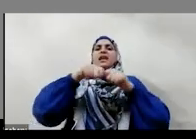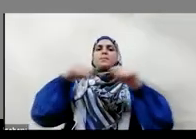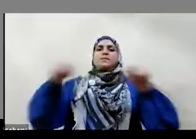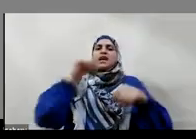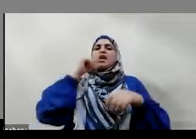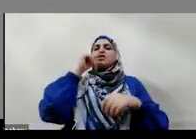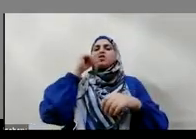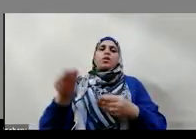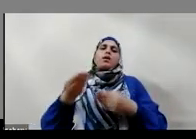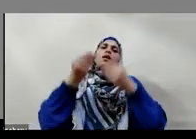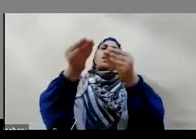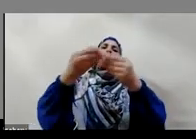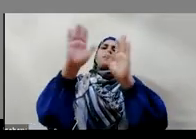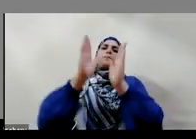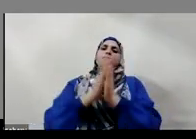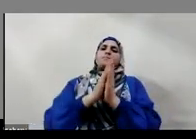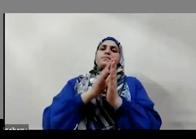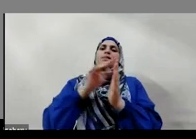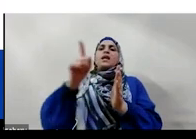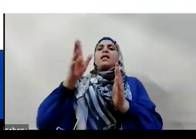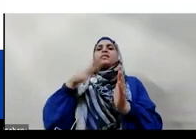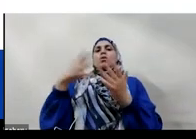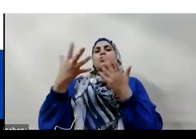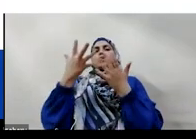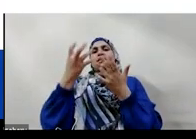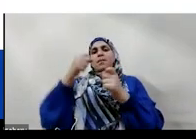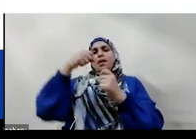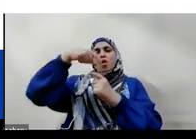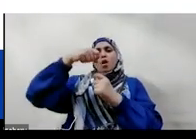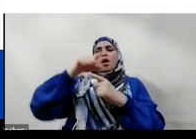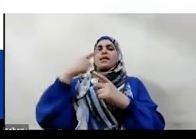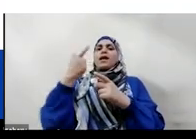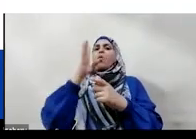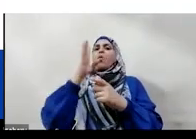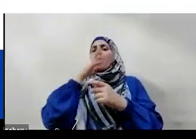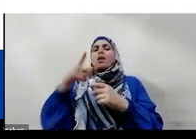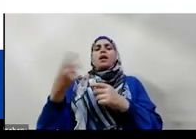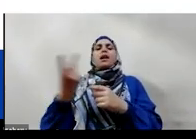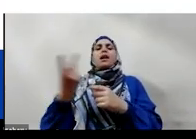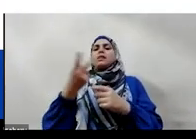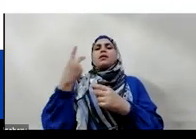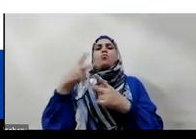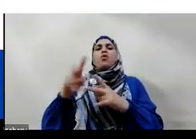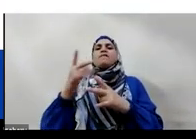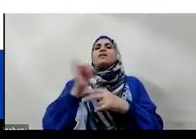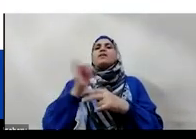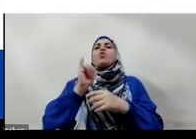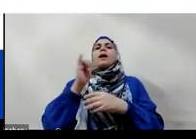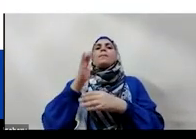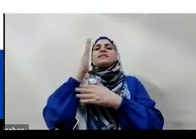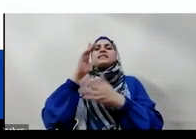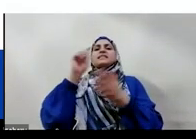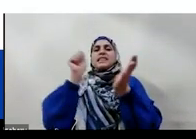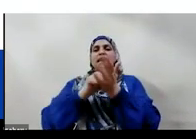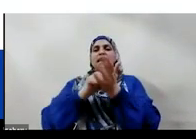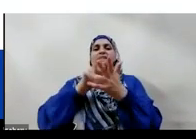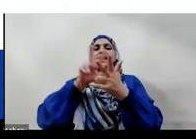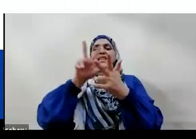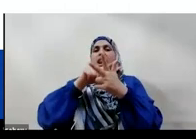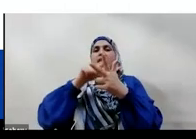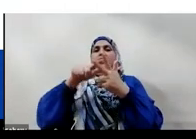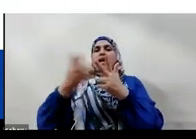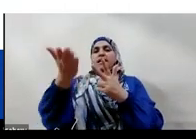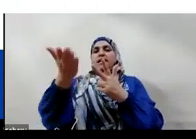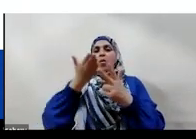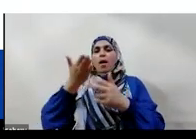التوصية بالطريقة الهارد كوبي أو الأونلاين، الاثنين مقبولين. أهم حاجة تتأكدوا إنه الثلاث خطابات توصية تم تسليمهم